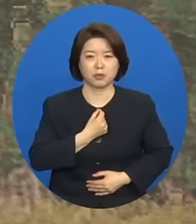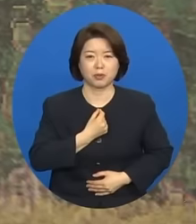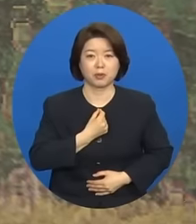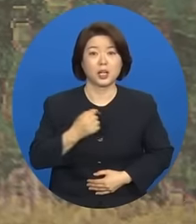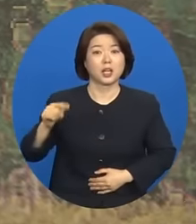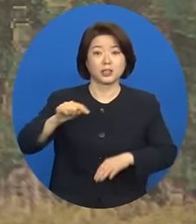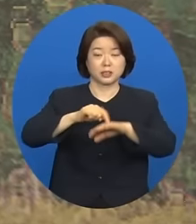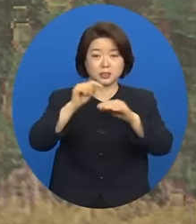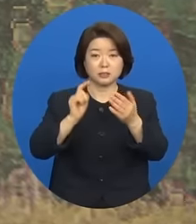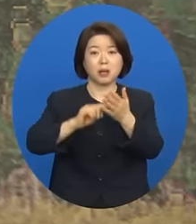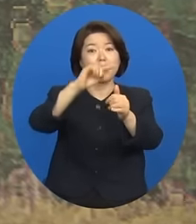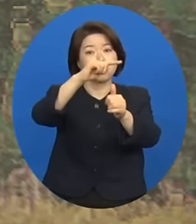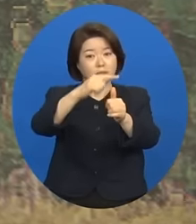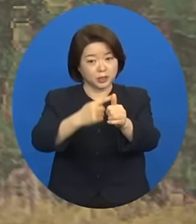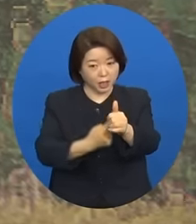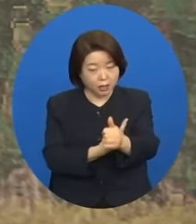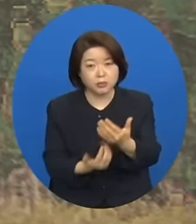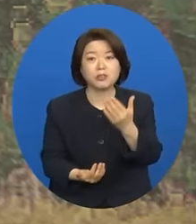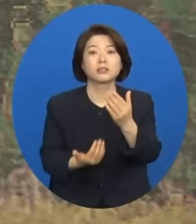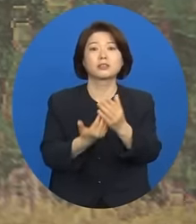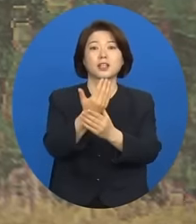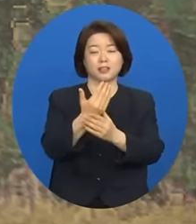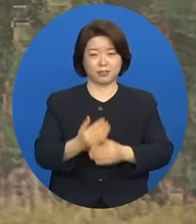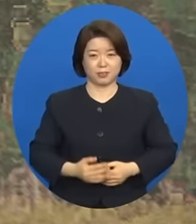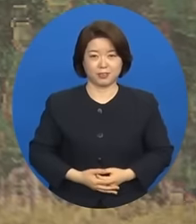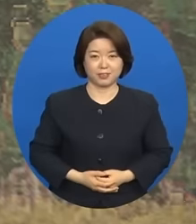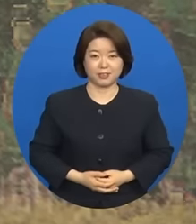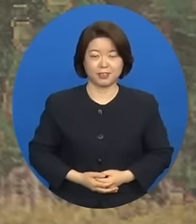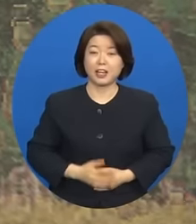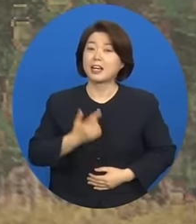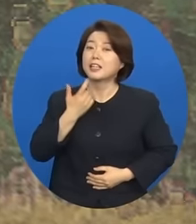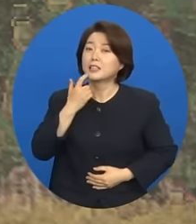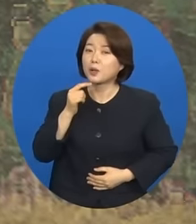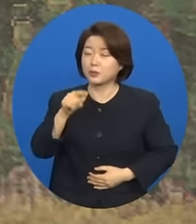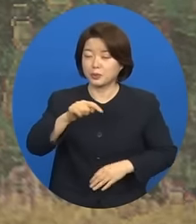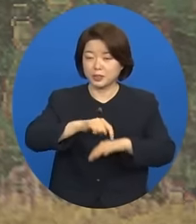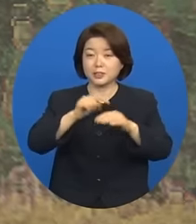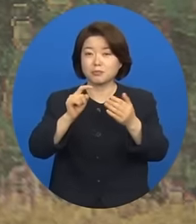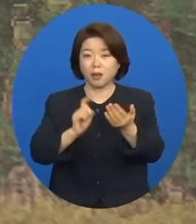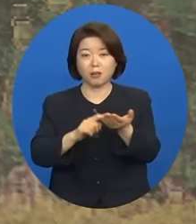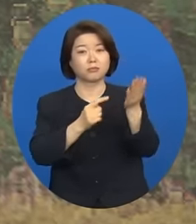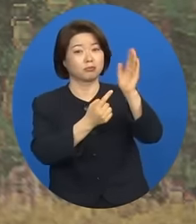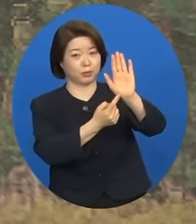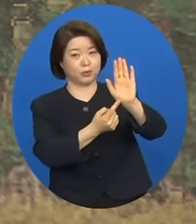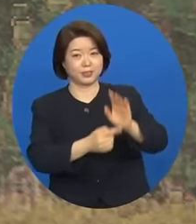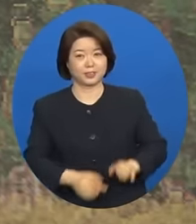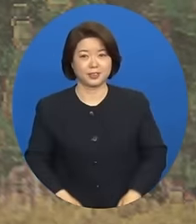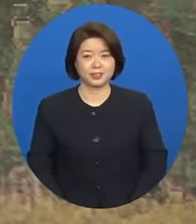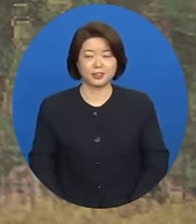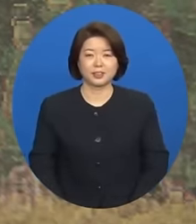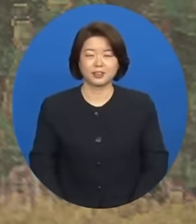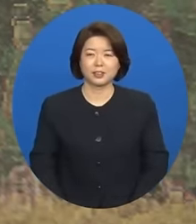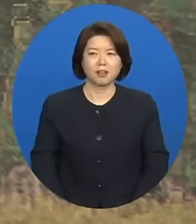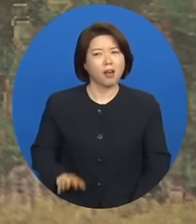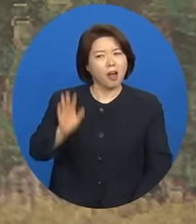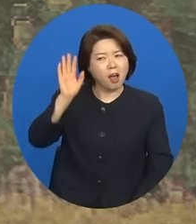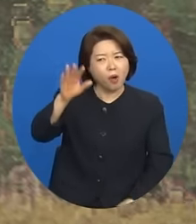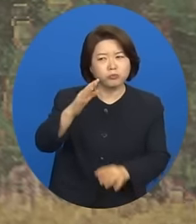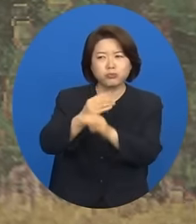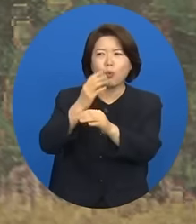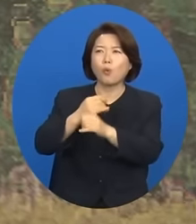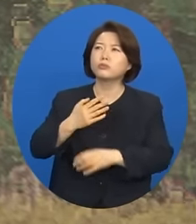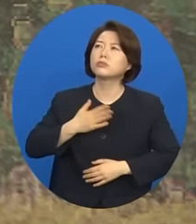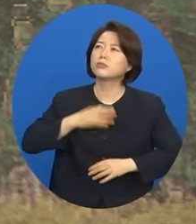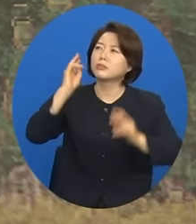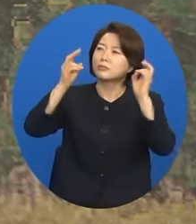여러분 자연스럽게 들지 않겠습니까? 그러니까 야곱도 그 마음을 지금 표현하는 거예요. 언제가 되어야 내 사업장 차리겠습니까?